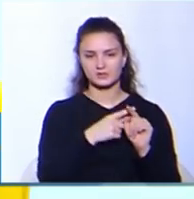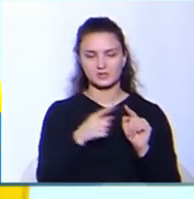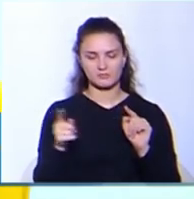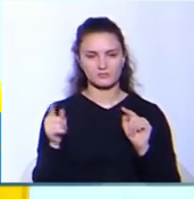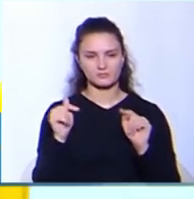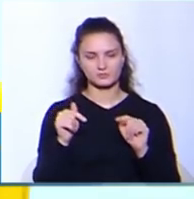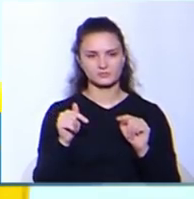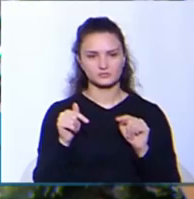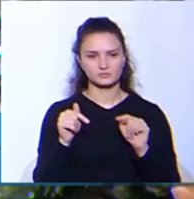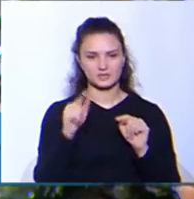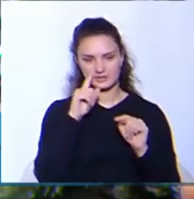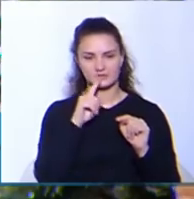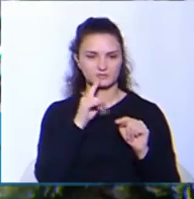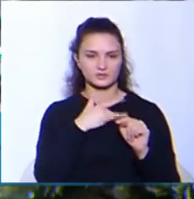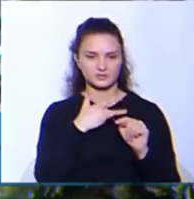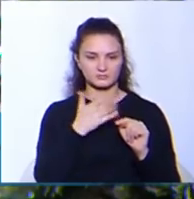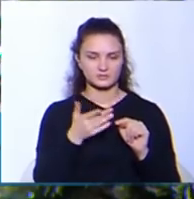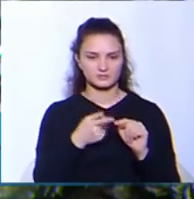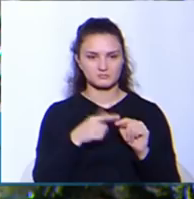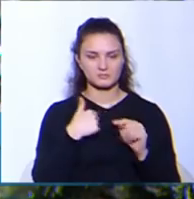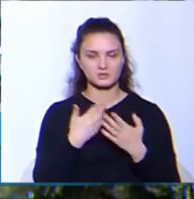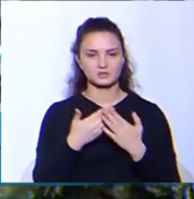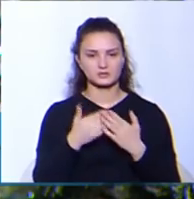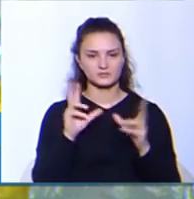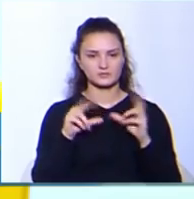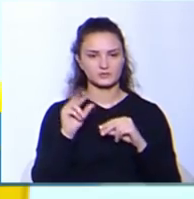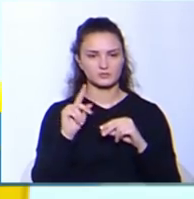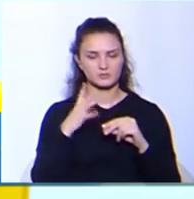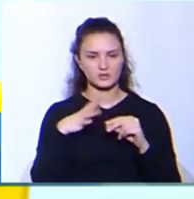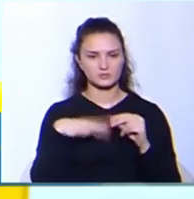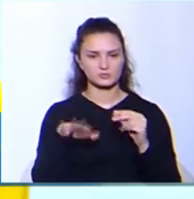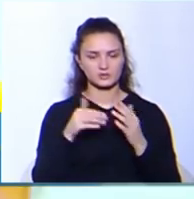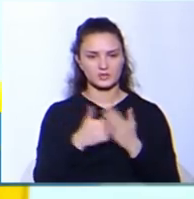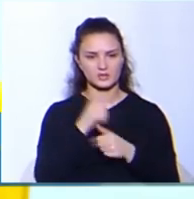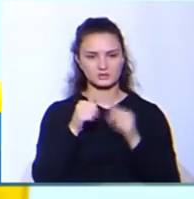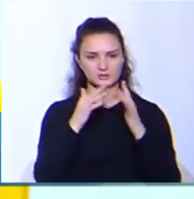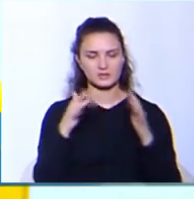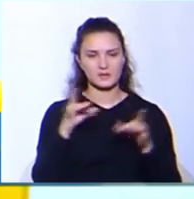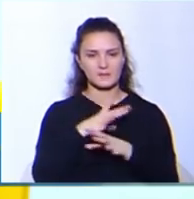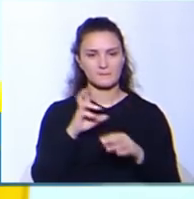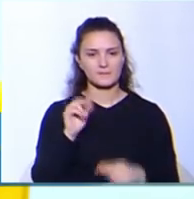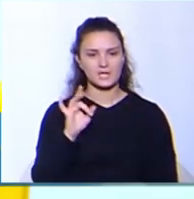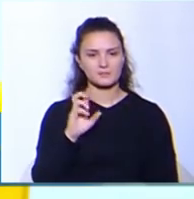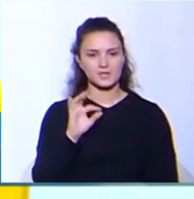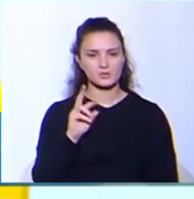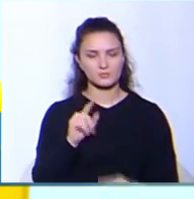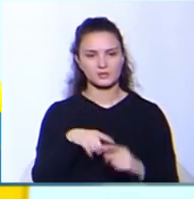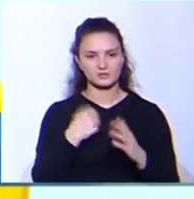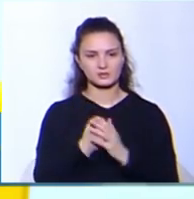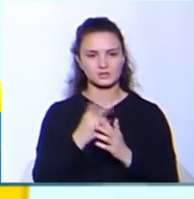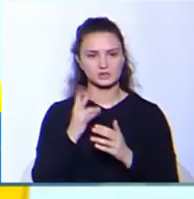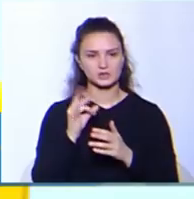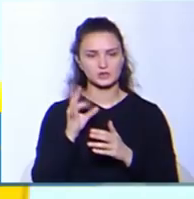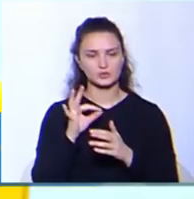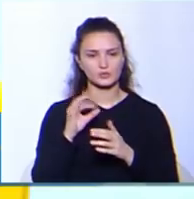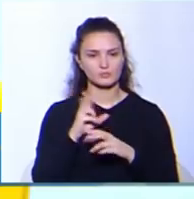ხო გამის ერთი თვე თითქმის ერთი თვე მე მაგალითად თვლი ხოლმე რომ ქართული ახალი წელი ბარბაროვით იწყება და ნინოობით მთავრდება